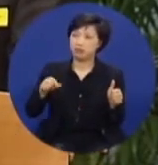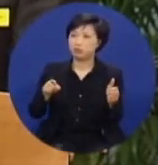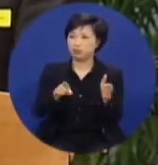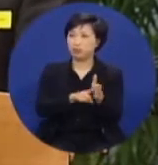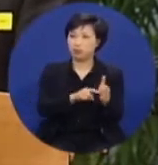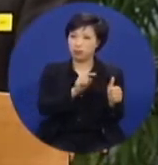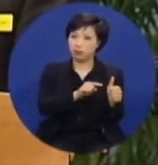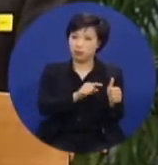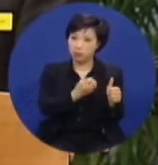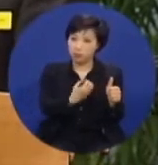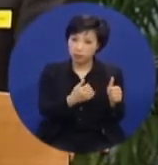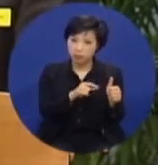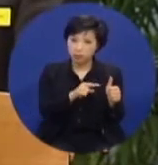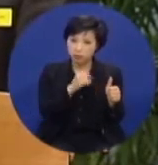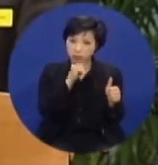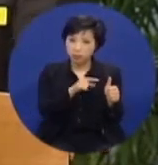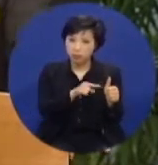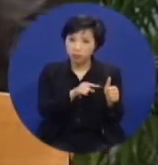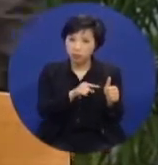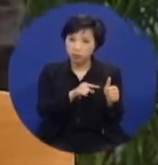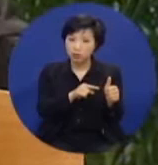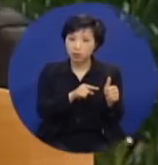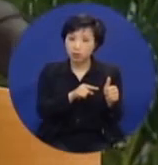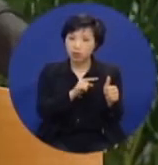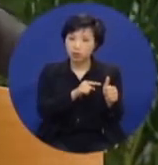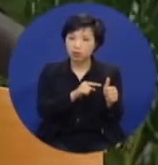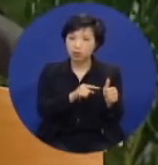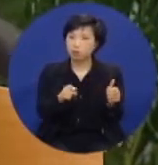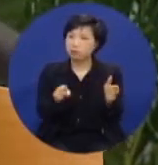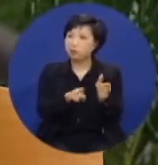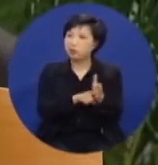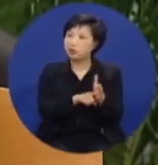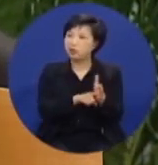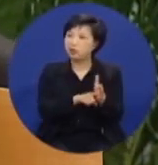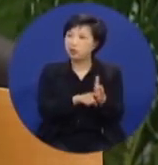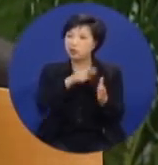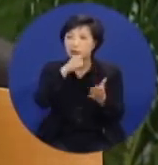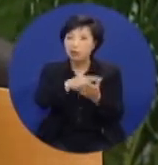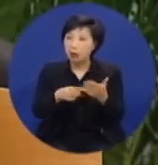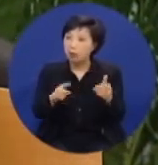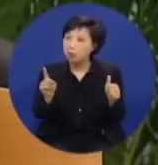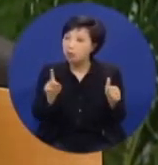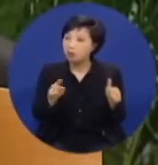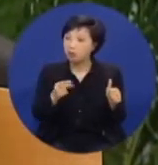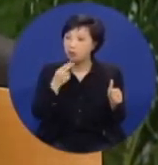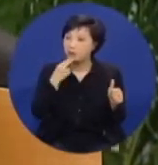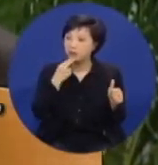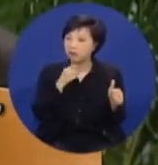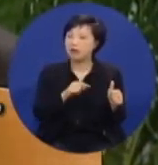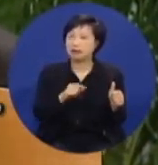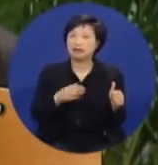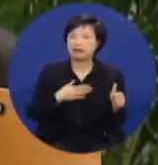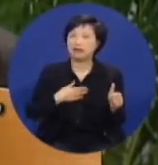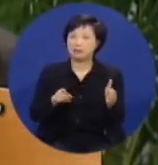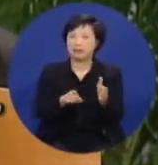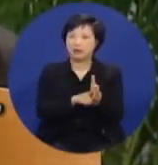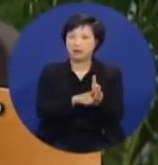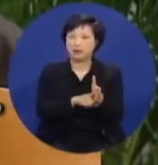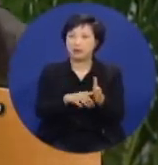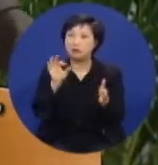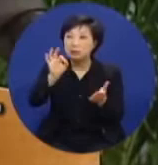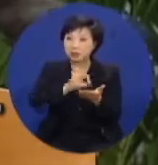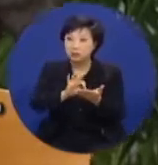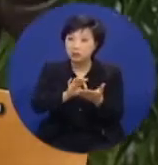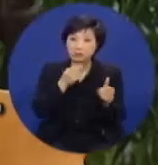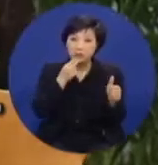미끼 뭐 뭐 믿어서 뭐 뭐 손해보는 몸 내 모두들 가는 것도 없고